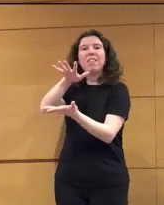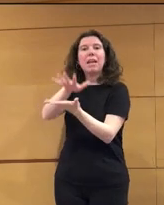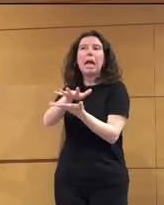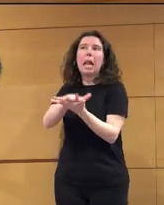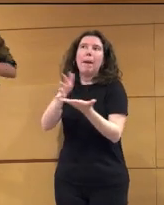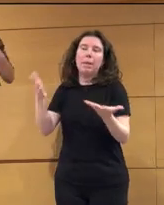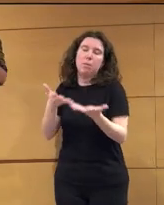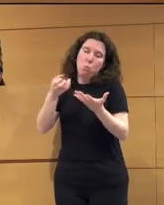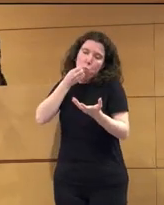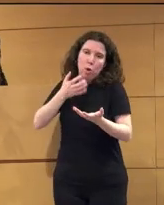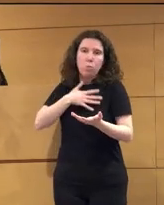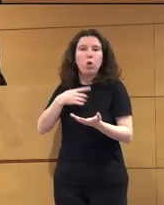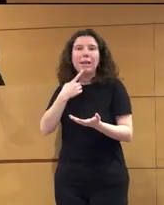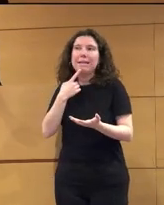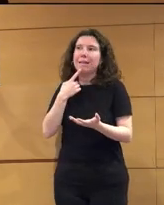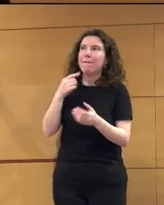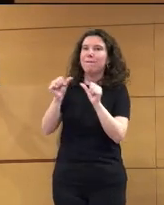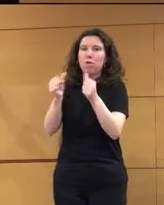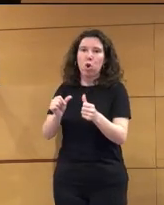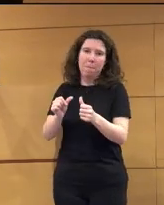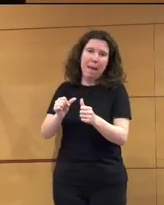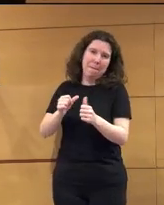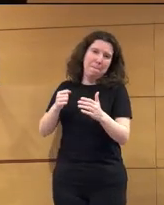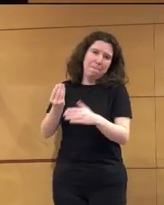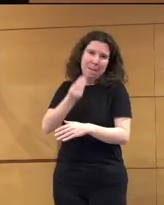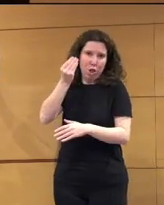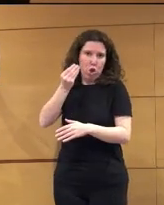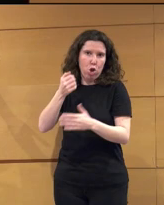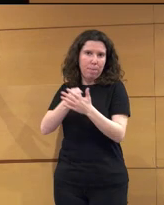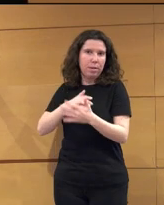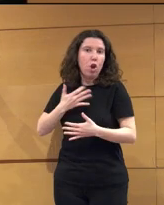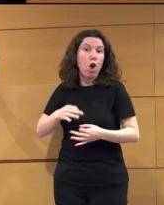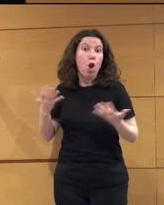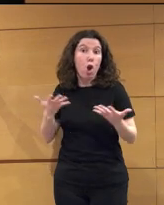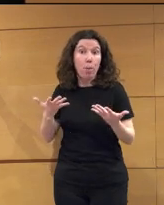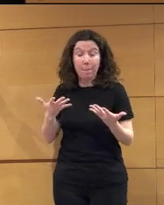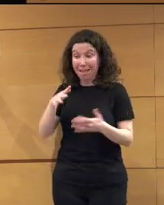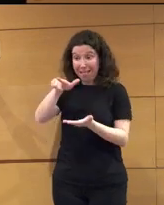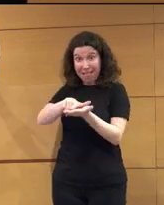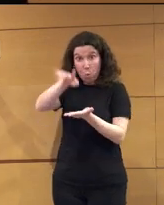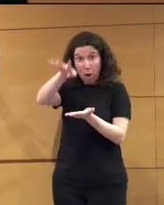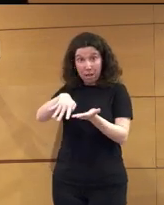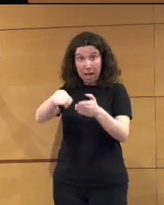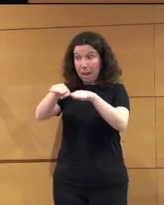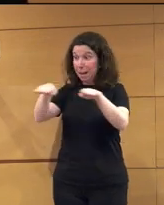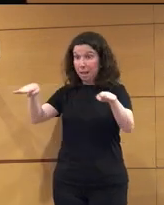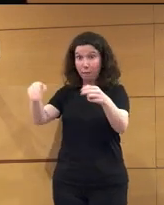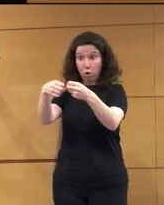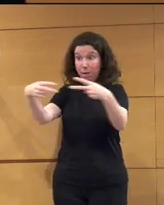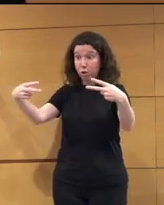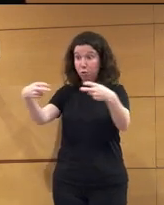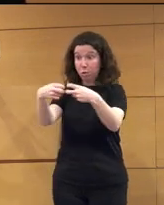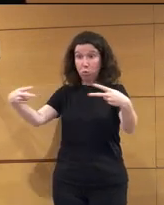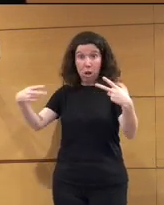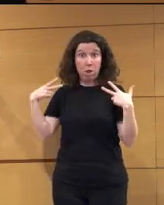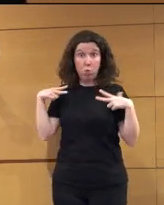tranquil·lament, de la millor manera possible. O sigui, en català no hi ha cap plataforma que t'ofereixi subtitulat